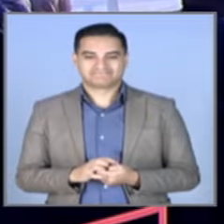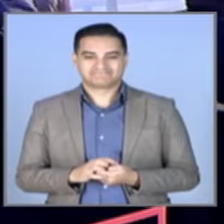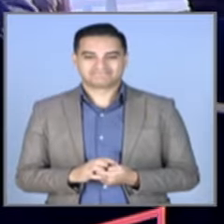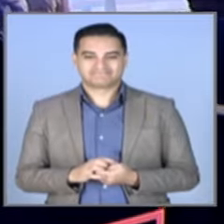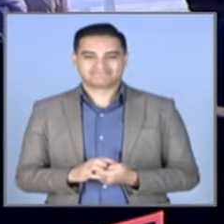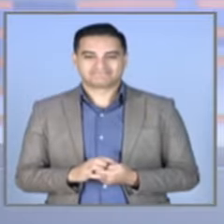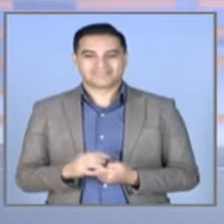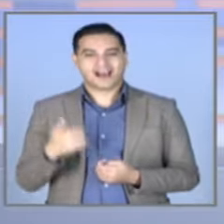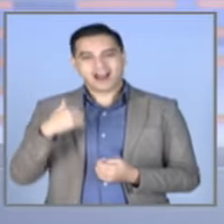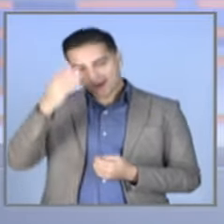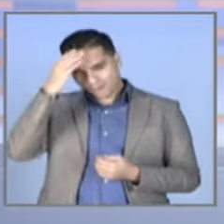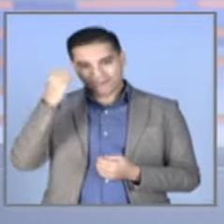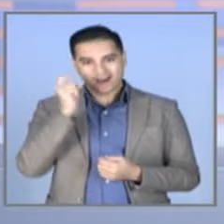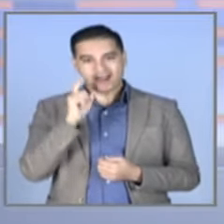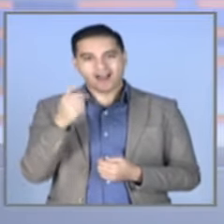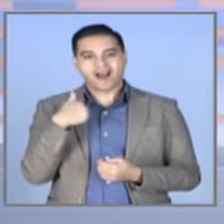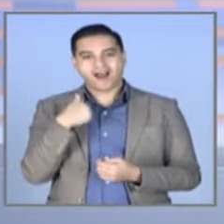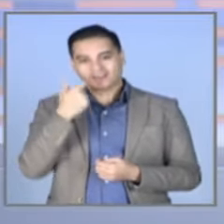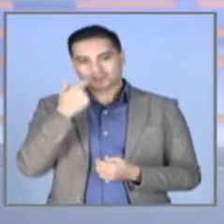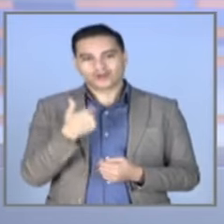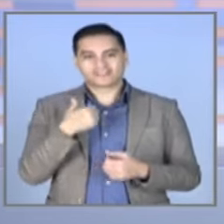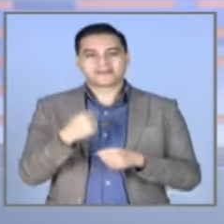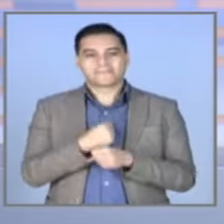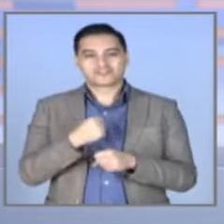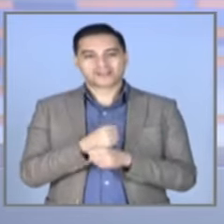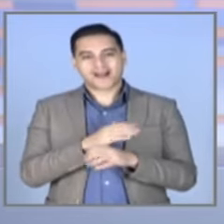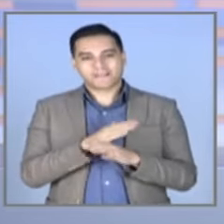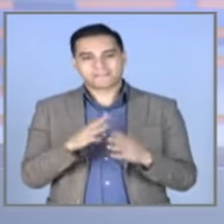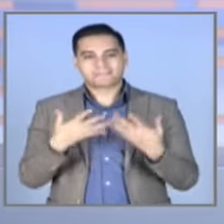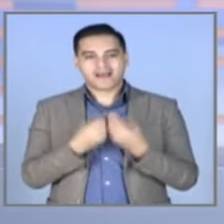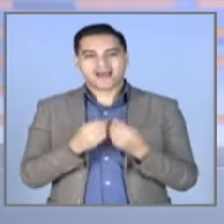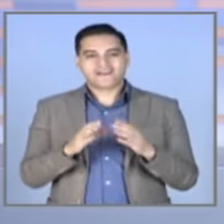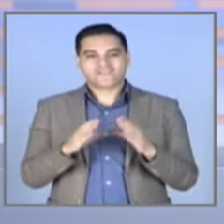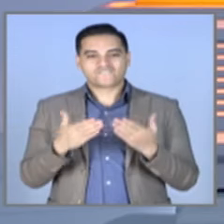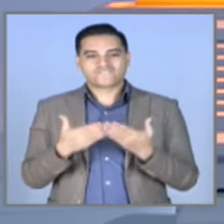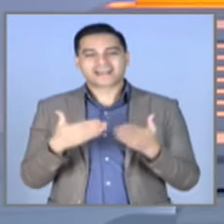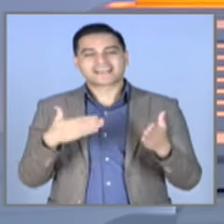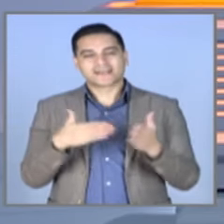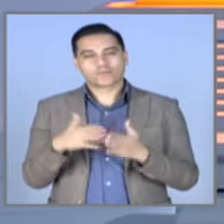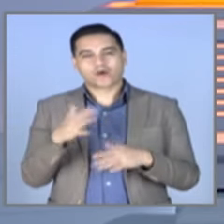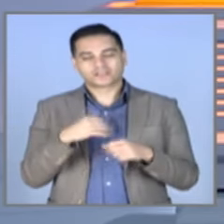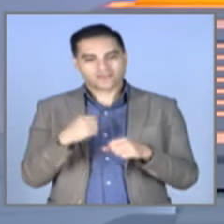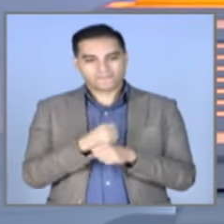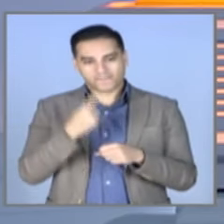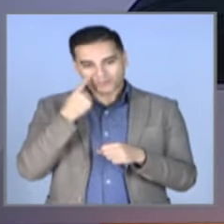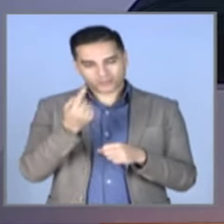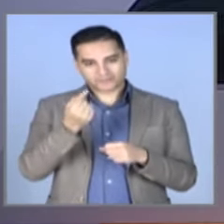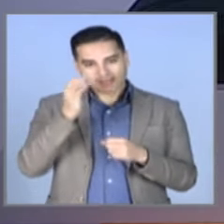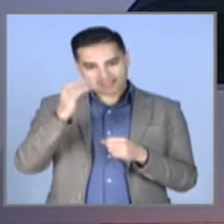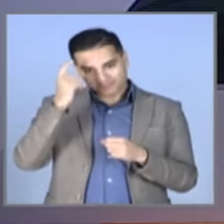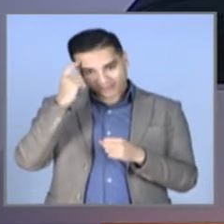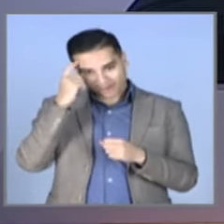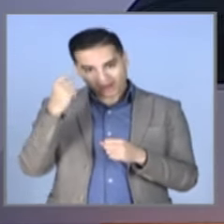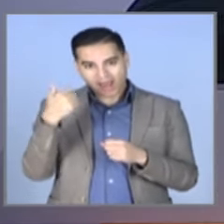اولا انا ولا اسطوره ولا حاجه، انا راجل بجتهد. ده تواضع مع فريق عمل بيجتهد. بص حضرتك لازم تبقى